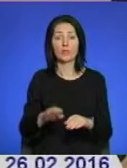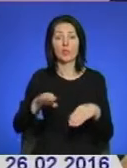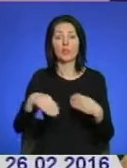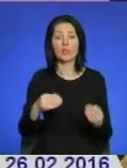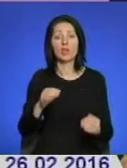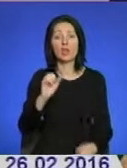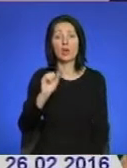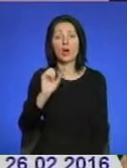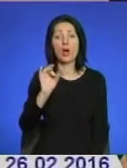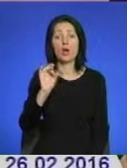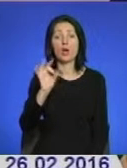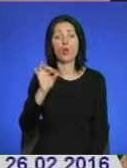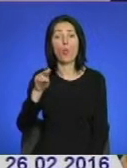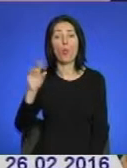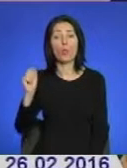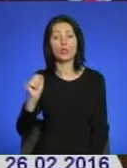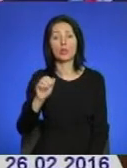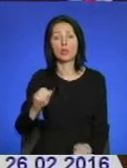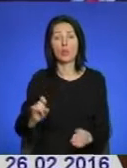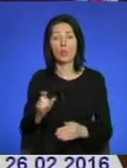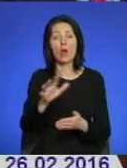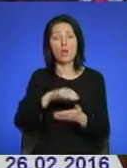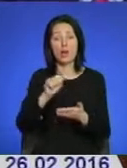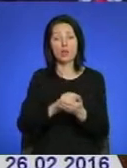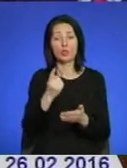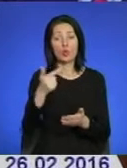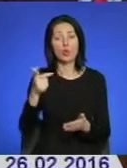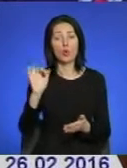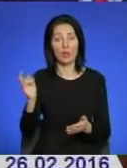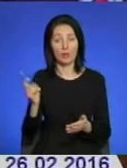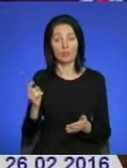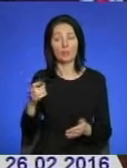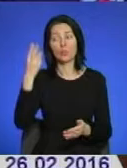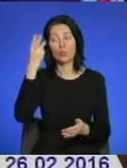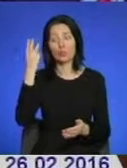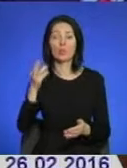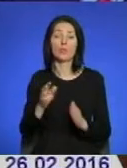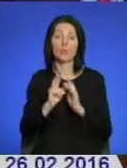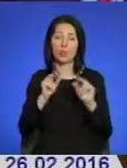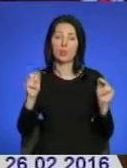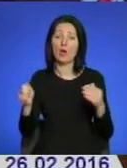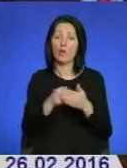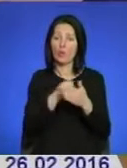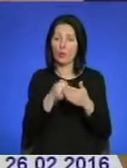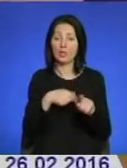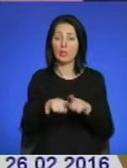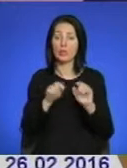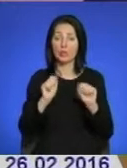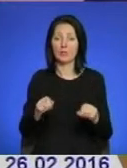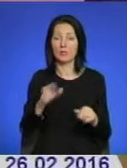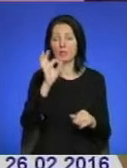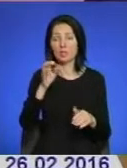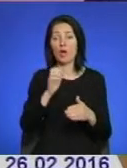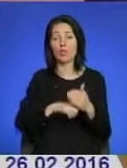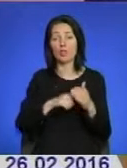аеропорт в оренду за 1 гривню. Посол пообіцяв лобіювати таку можливість, але й нагадав, що причина закриття бізнесу